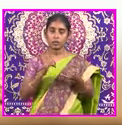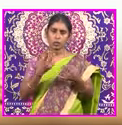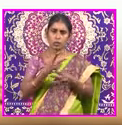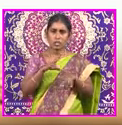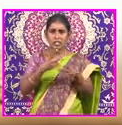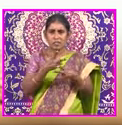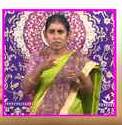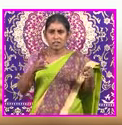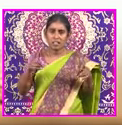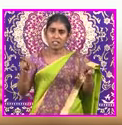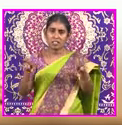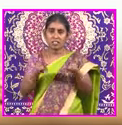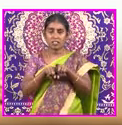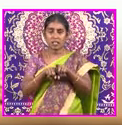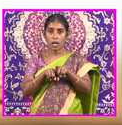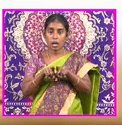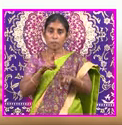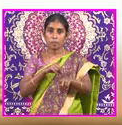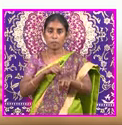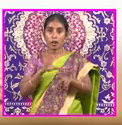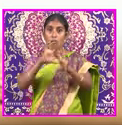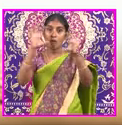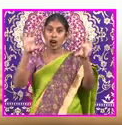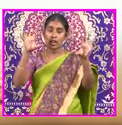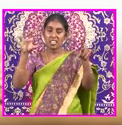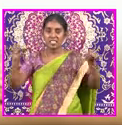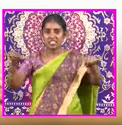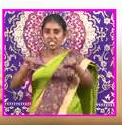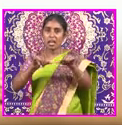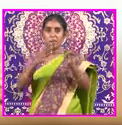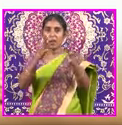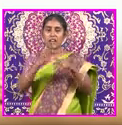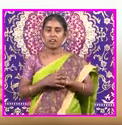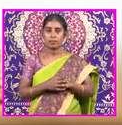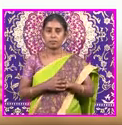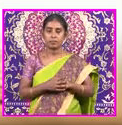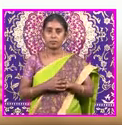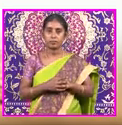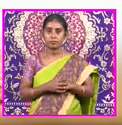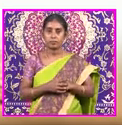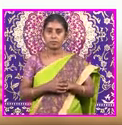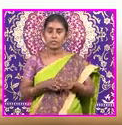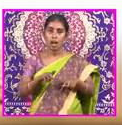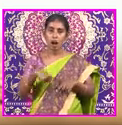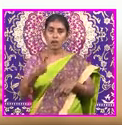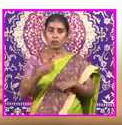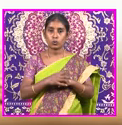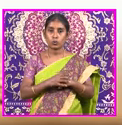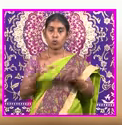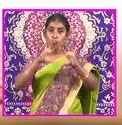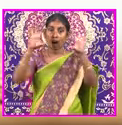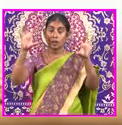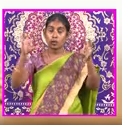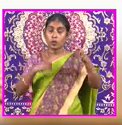ஒரே மாதிரியான காலநிலையும் வானிலையும் இருப்பதில்லை என்பதை நாம் தெளிவாக புரிந்து கொள்ள வேண்டும். அடுத்தது வானிலையுடைய